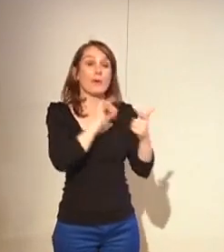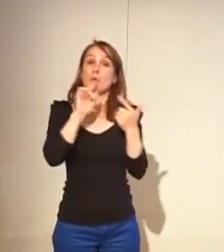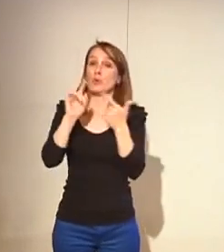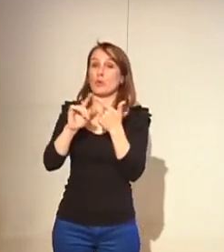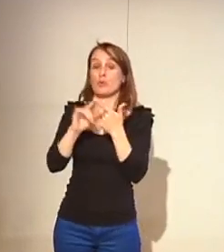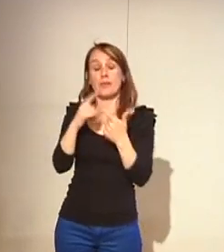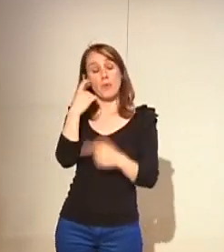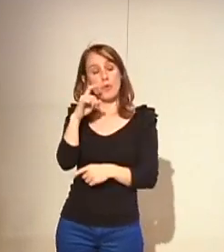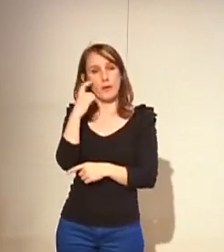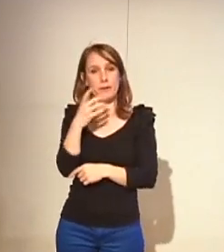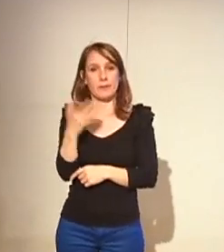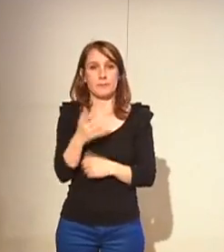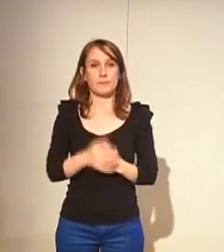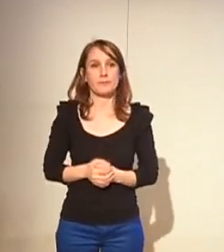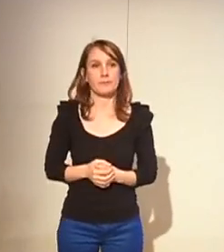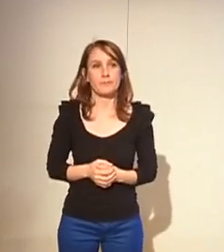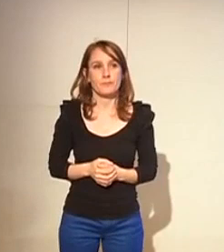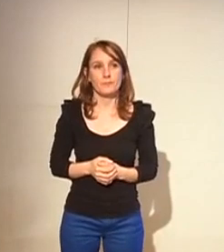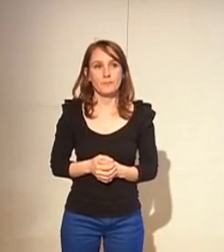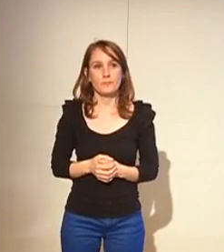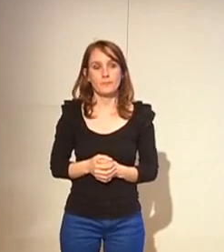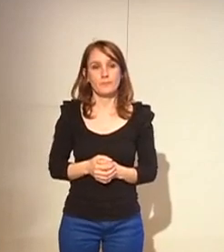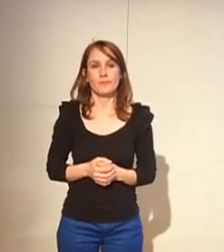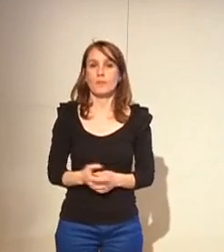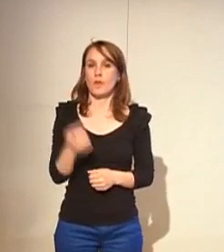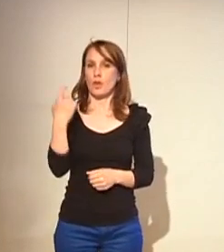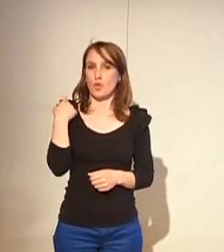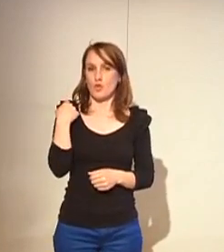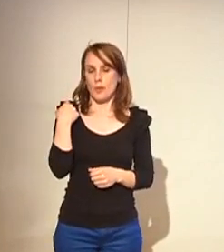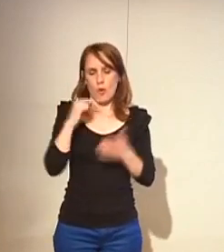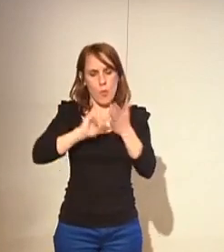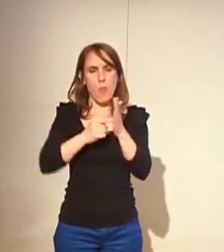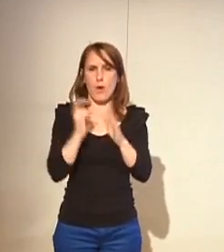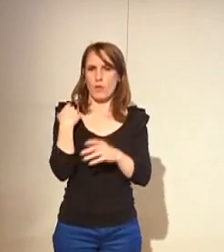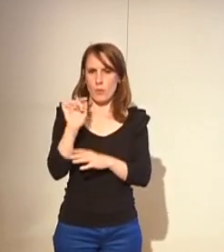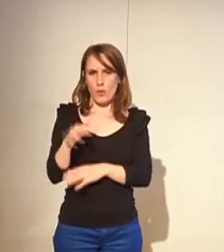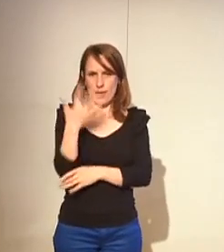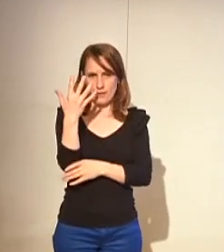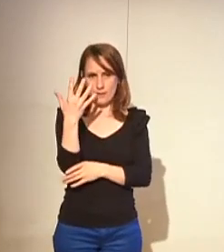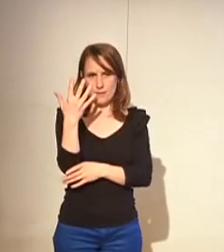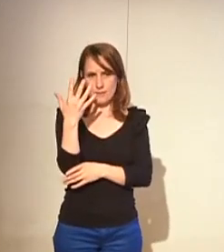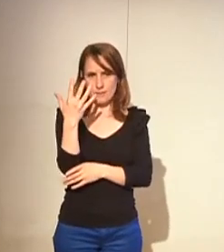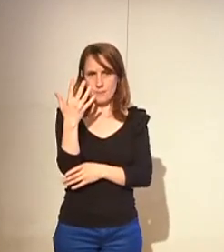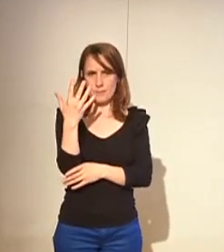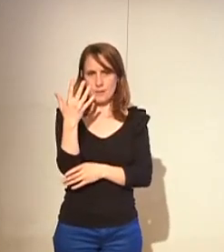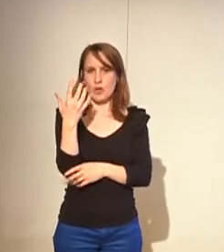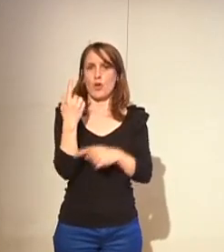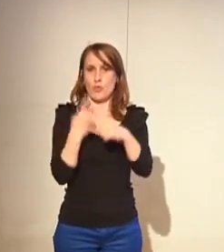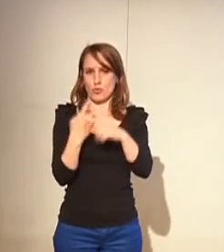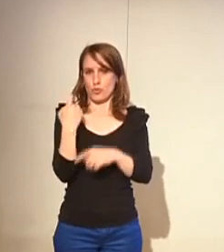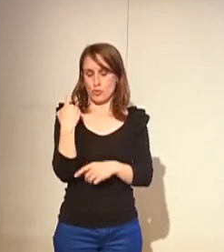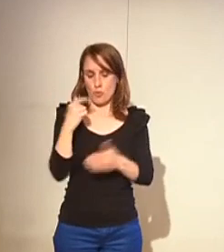remarque sur le point euh numéro 15 et 21 qui